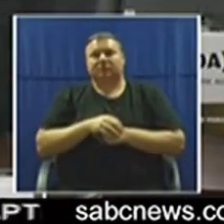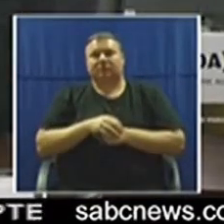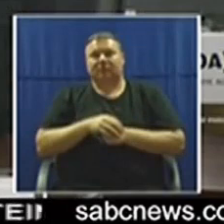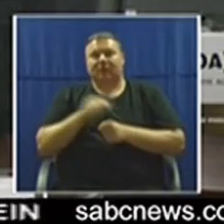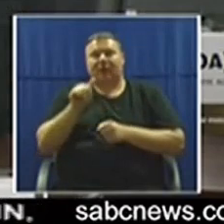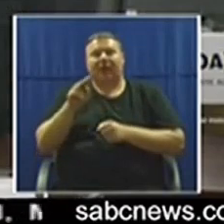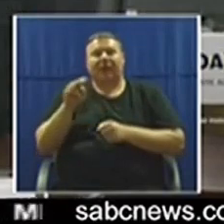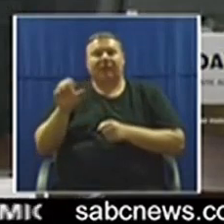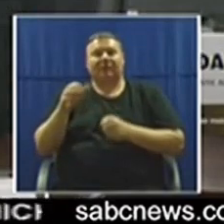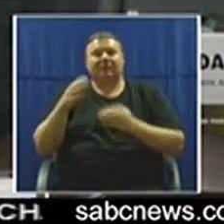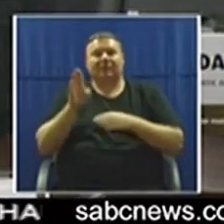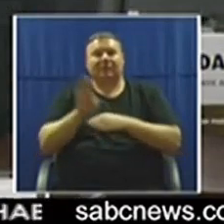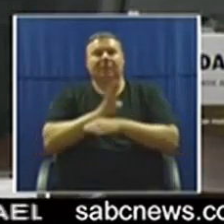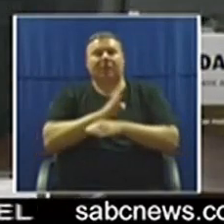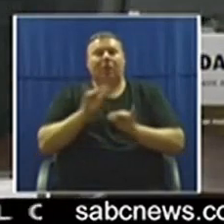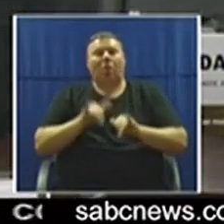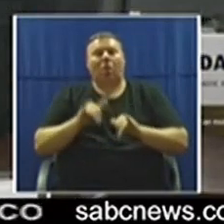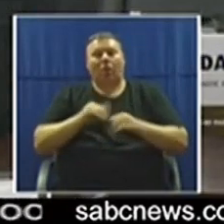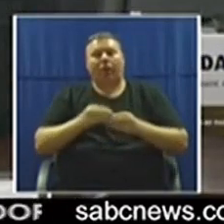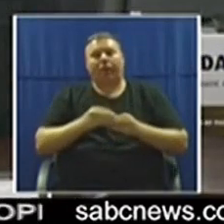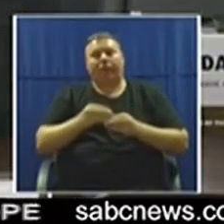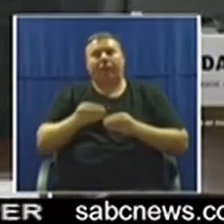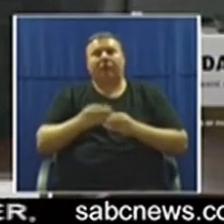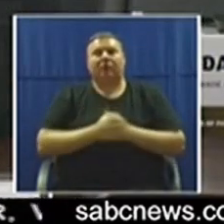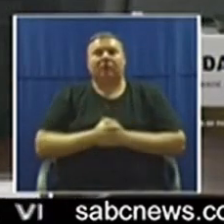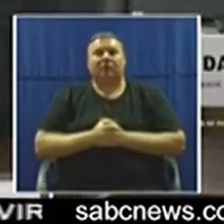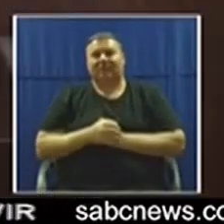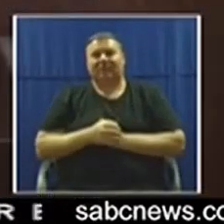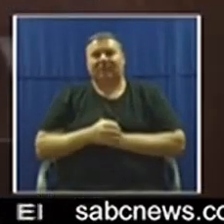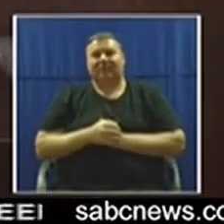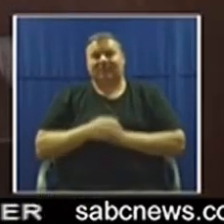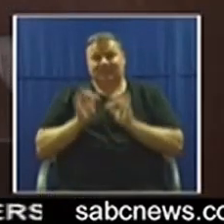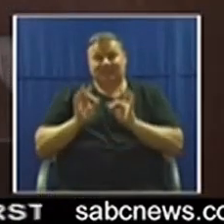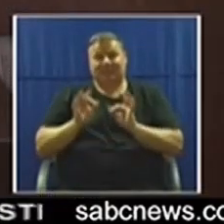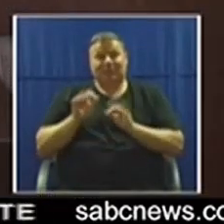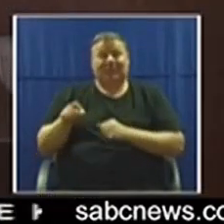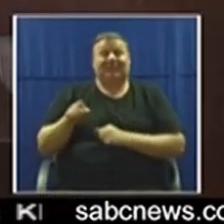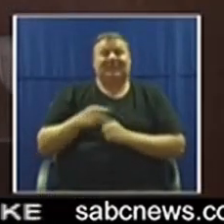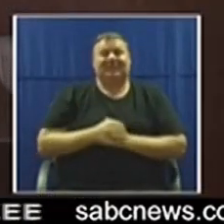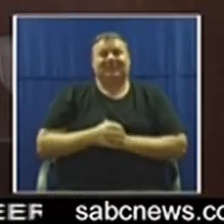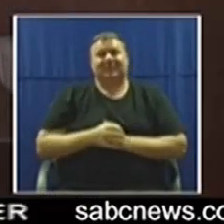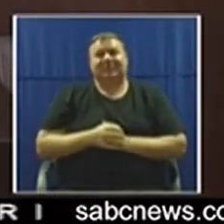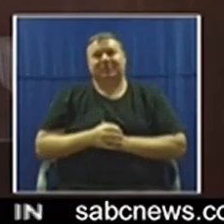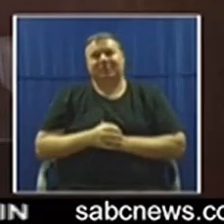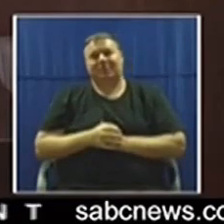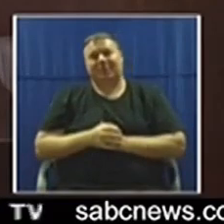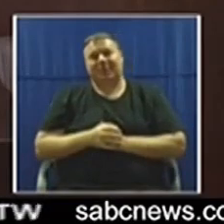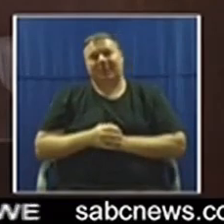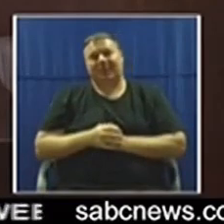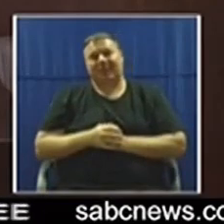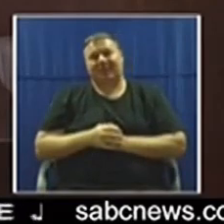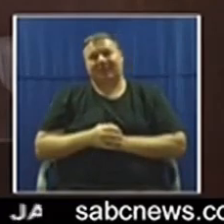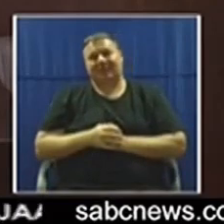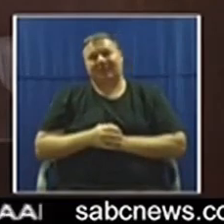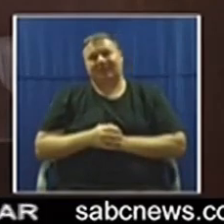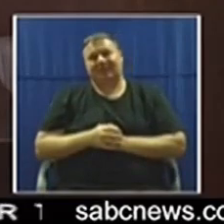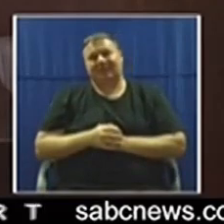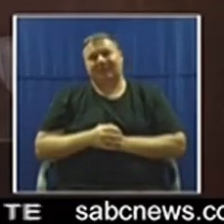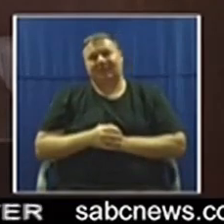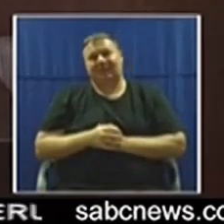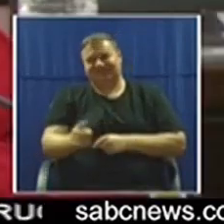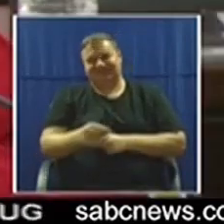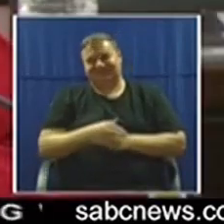hernubare energie en kernkragontwikkelingsraamwerk in as teenvoetere vir beerkrag. Die adjunkt-president sê